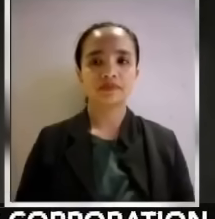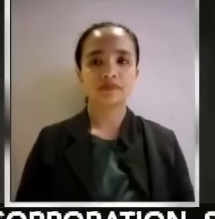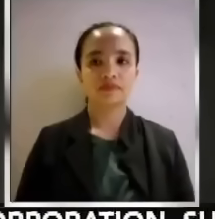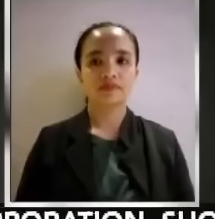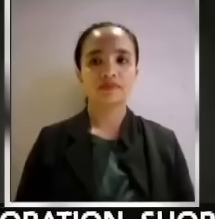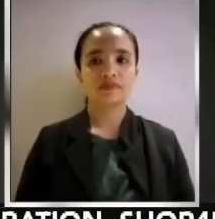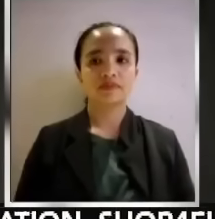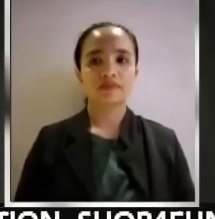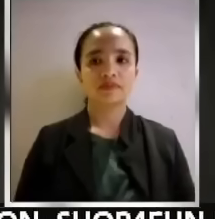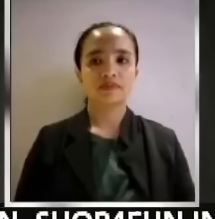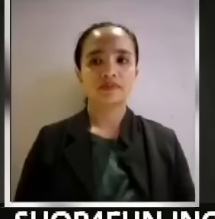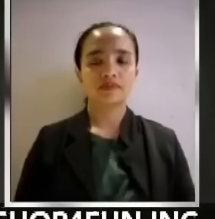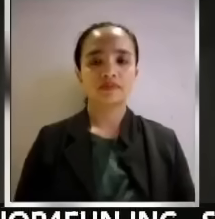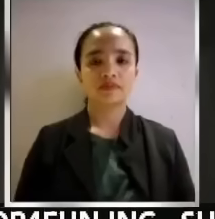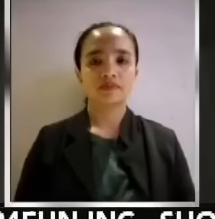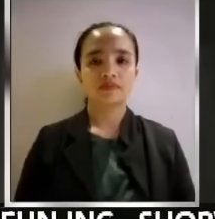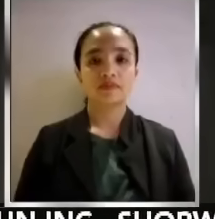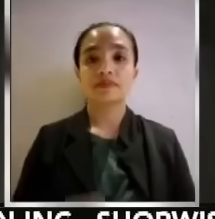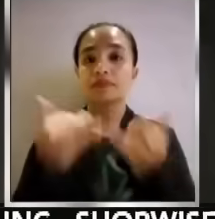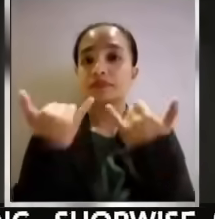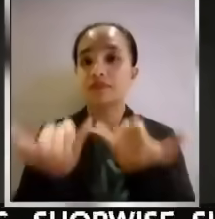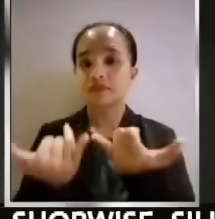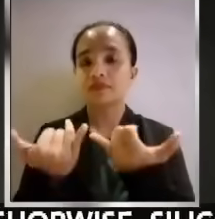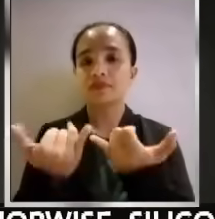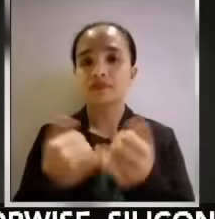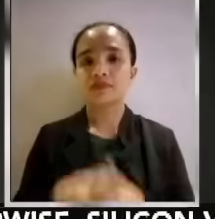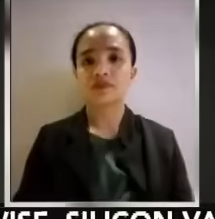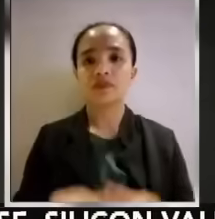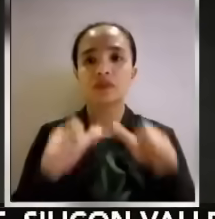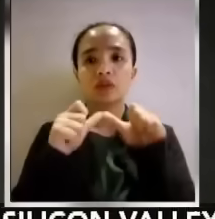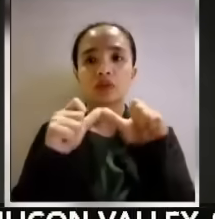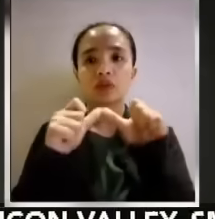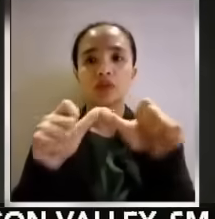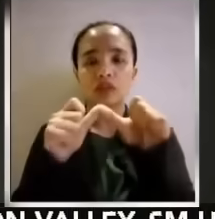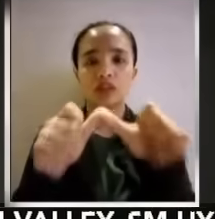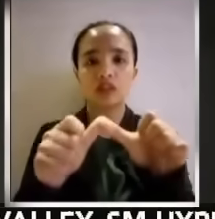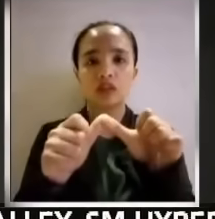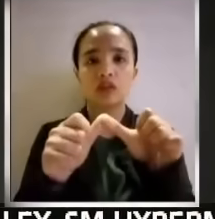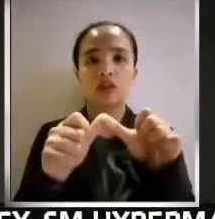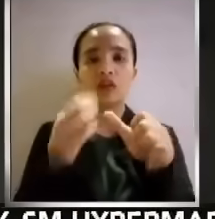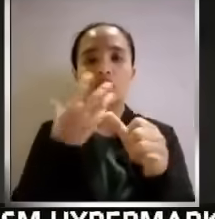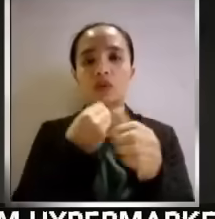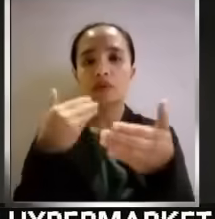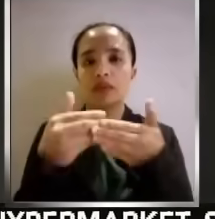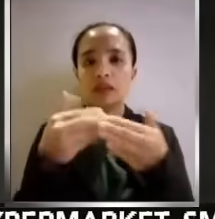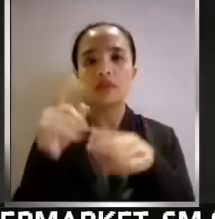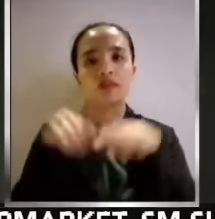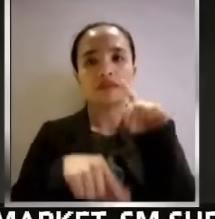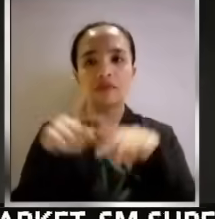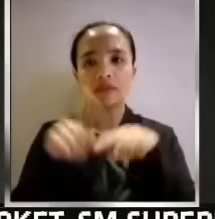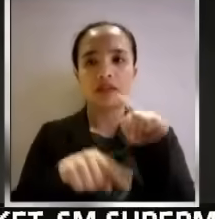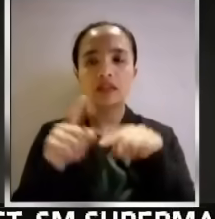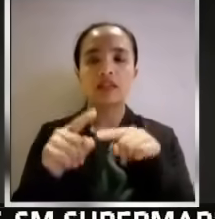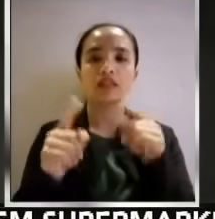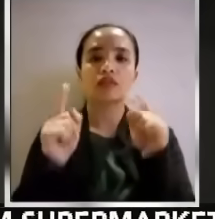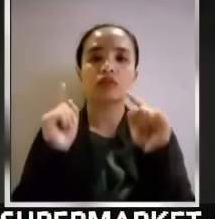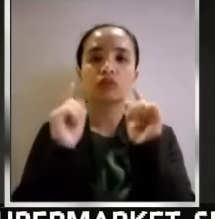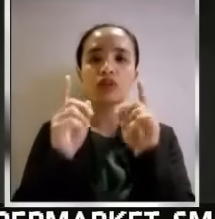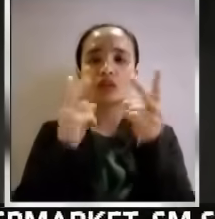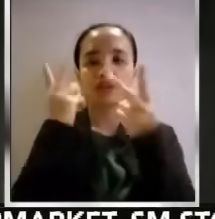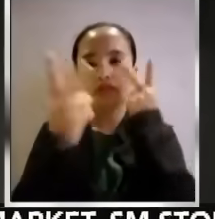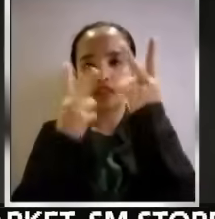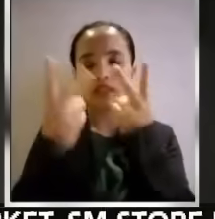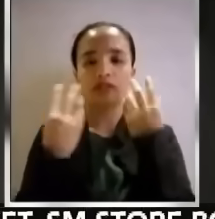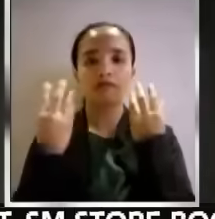Pia, sa mga oras na ito, patuloy ang pagdating ng mga malalapit na kaibigan dito nga sa burol ni Margaret Garcia. Wala pang petsa kung kailan